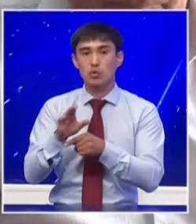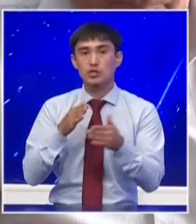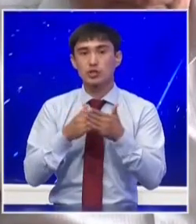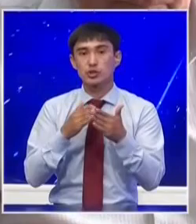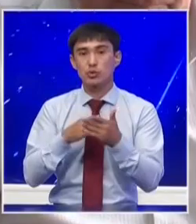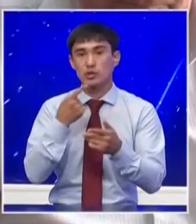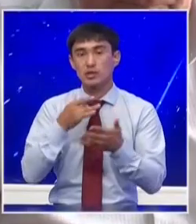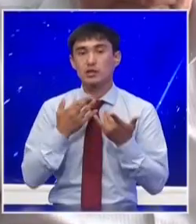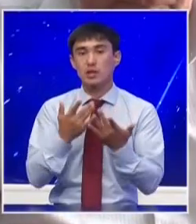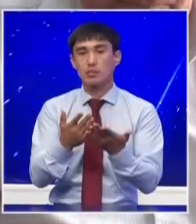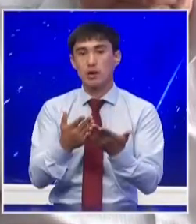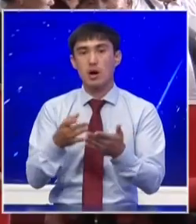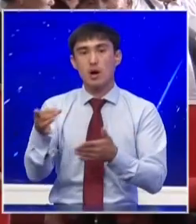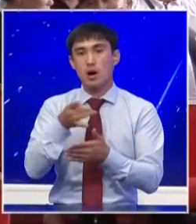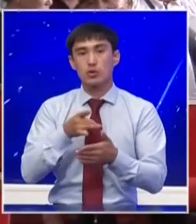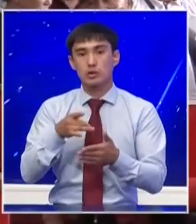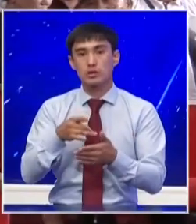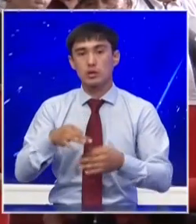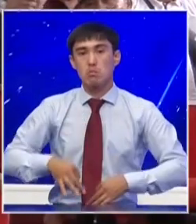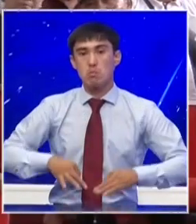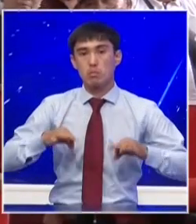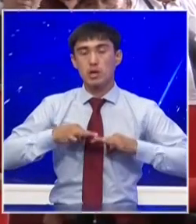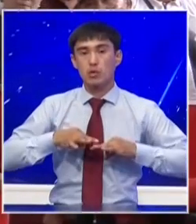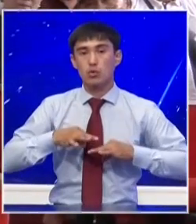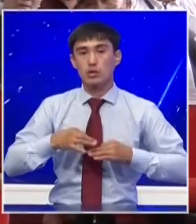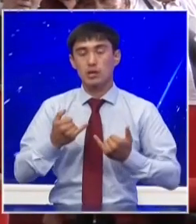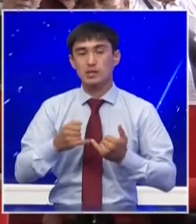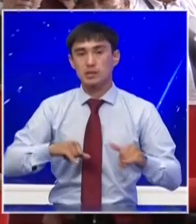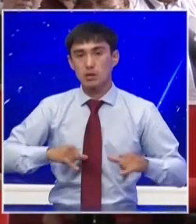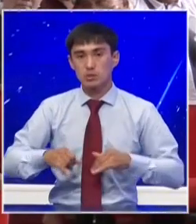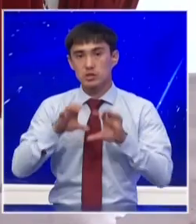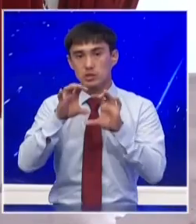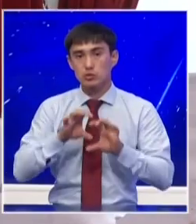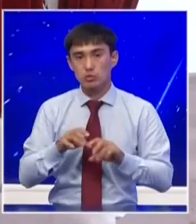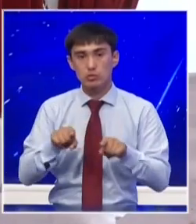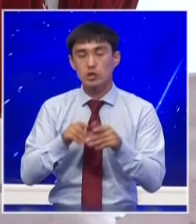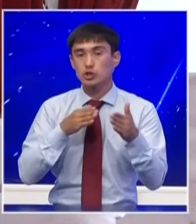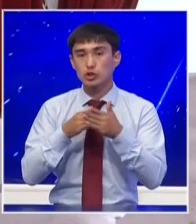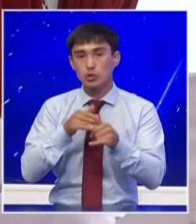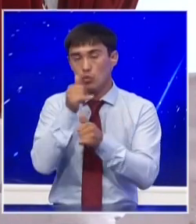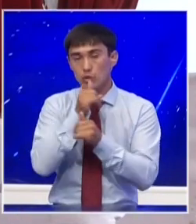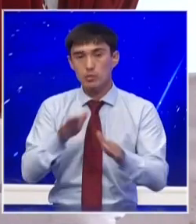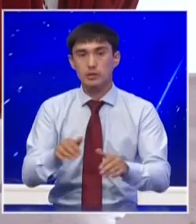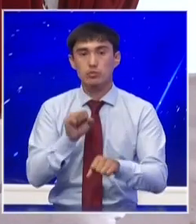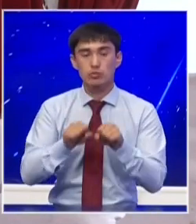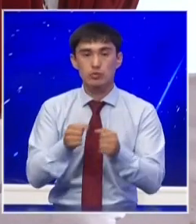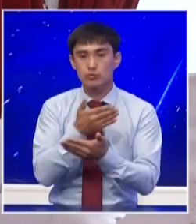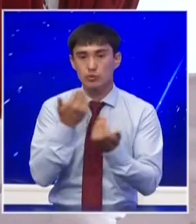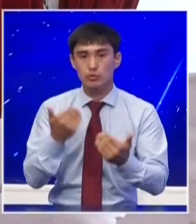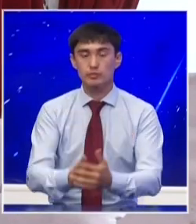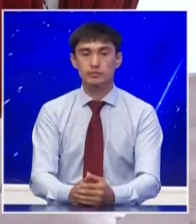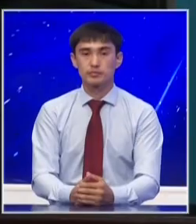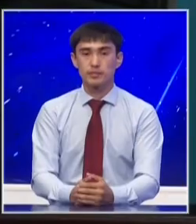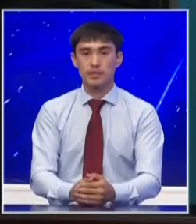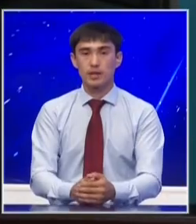қою керек деген талапқа ауданның аға прокуроры нарық заманында заң тұрғысынан мұндай шектеу қоюға мүмкіндік жоқ екенін